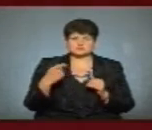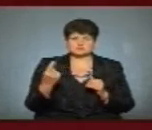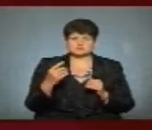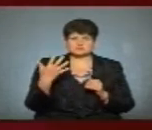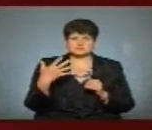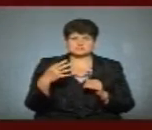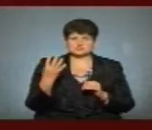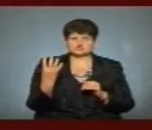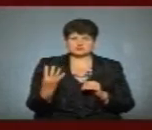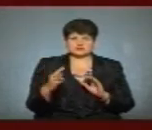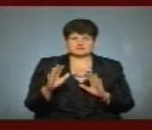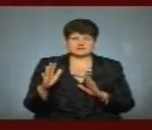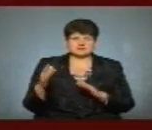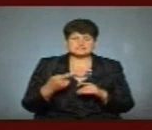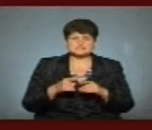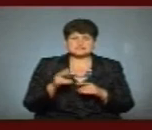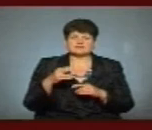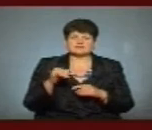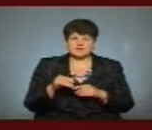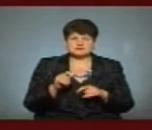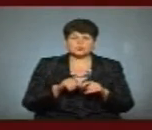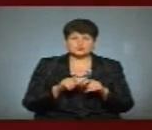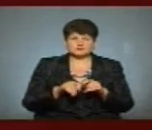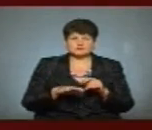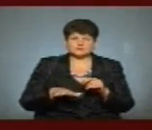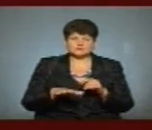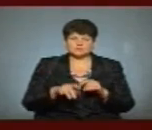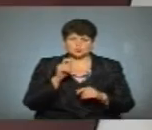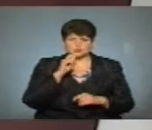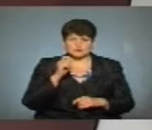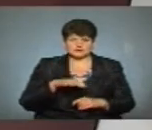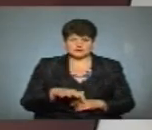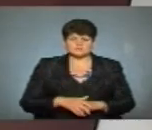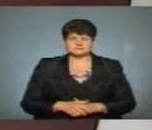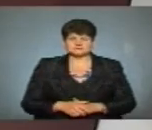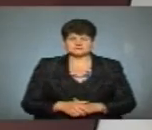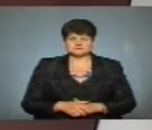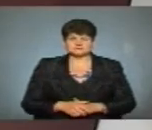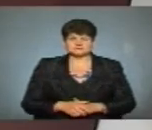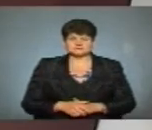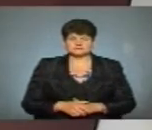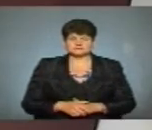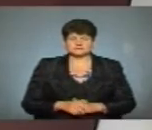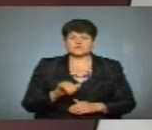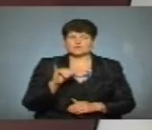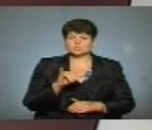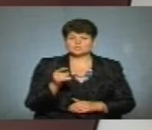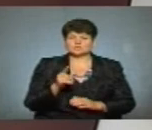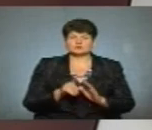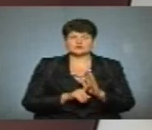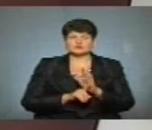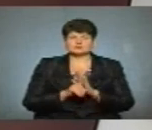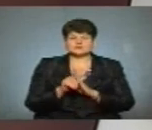області – 54 випадки. Це дані з підконтрольної Україні території. У Тернополі